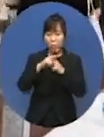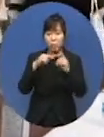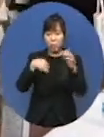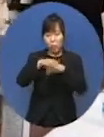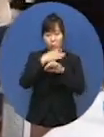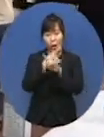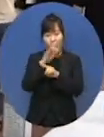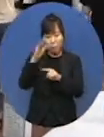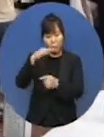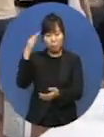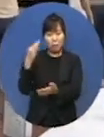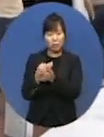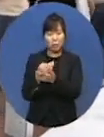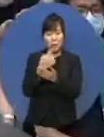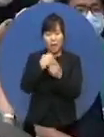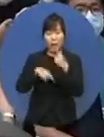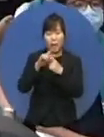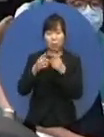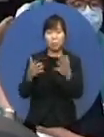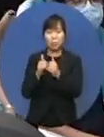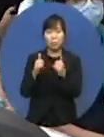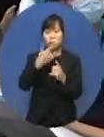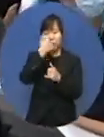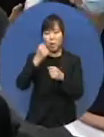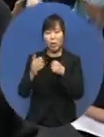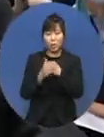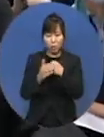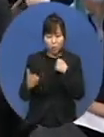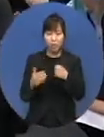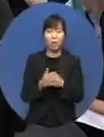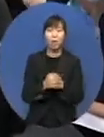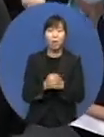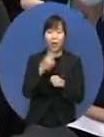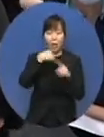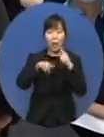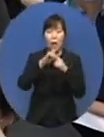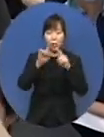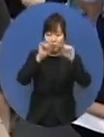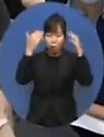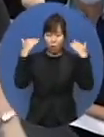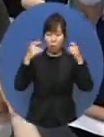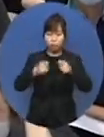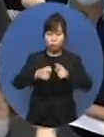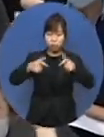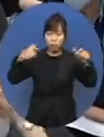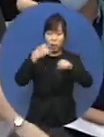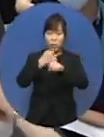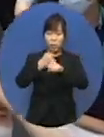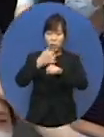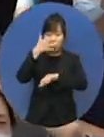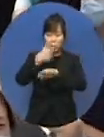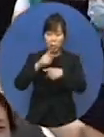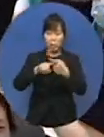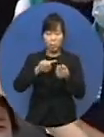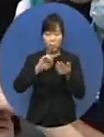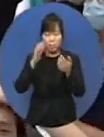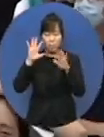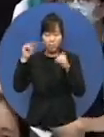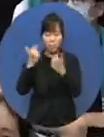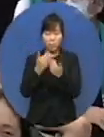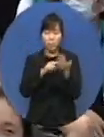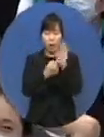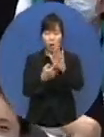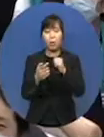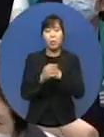채 싼값에 쓸 간호 인력이 부족하니 간호대 정원을 대폭 늘리자는 결과를 반문하고 지금도